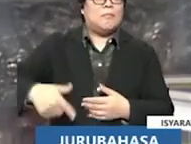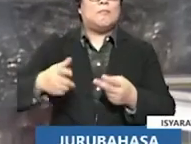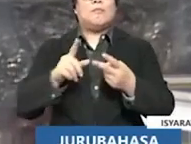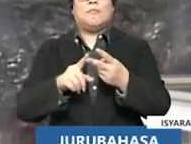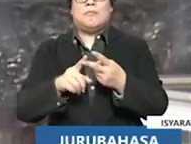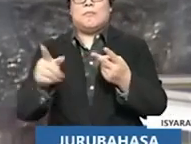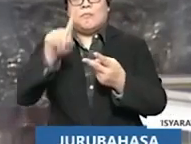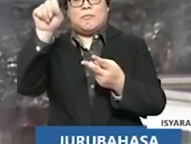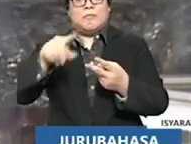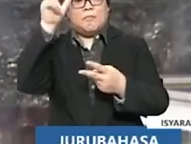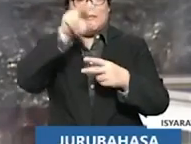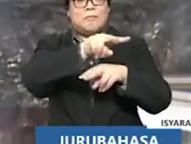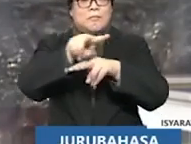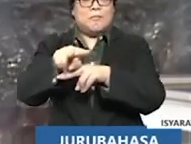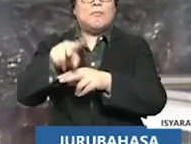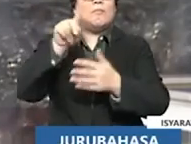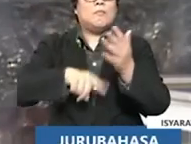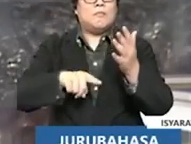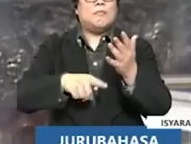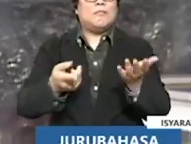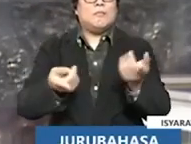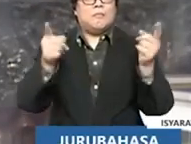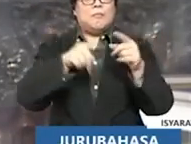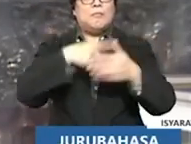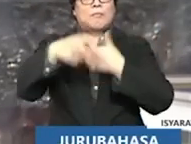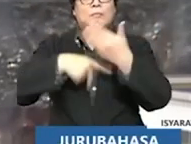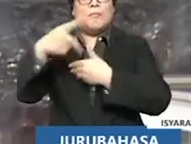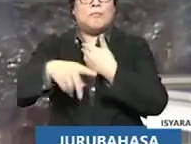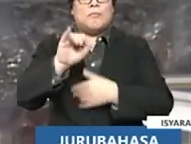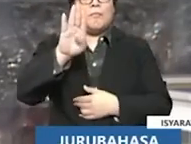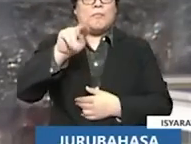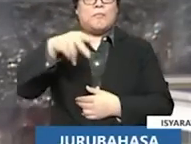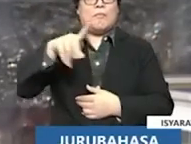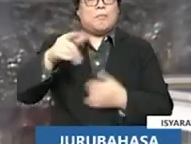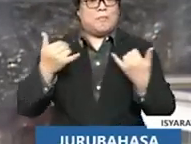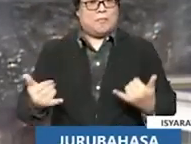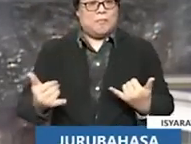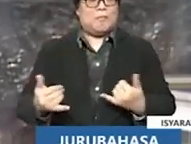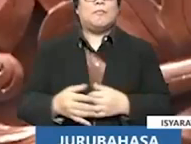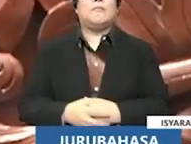adakah kerajaan memantau aplikasi-aplikasi BNPL yang ada ketika ini.